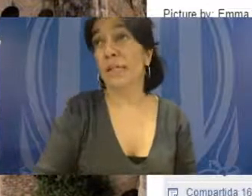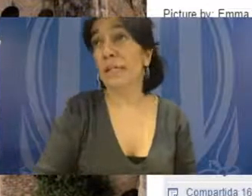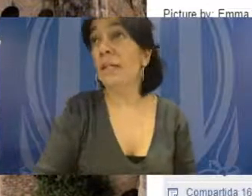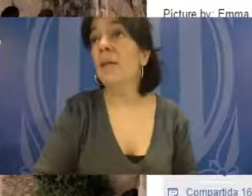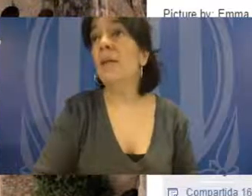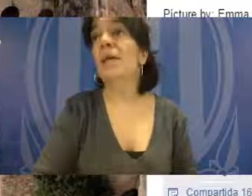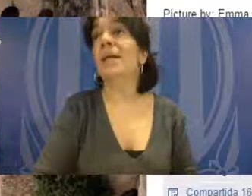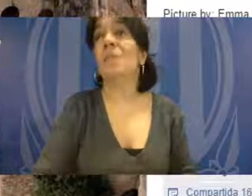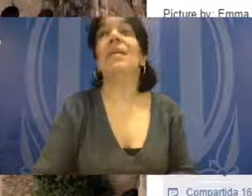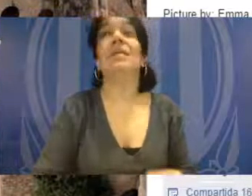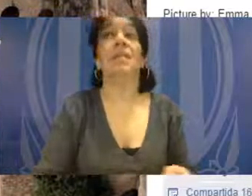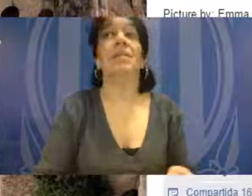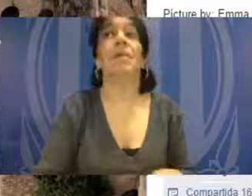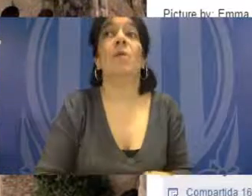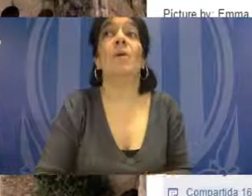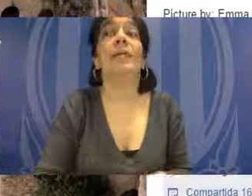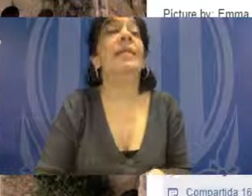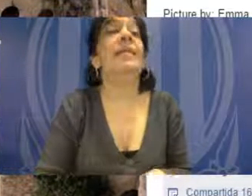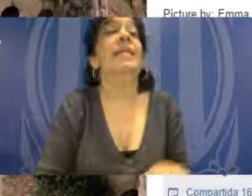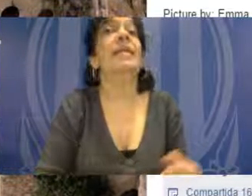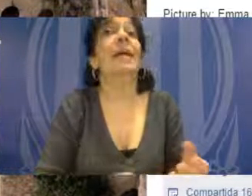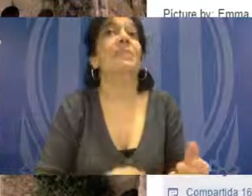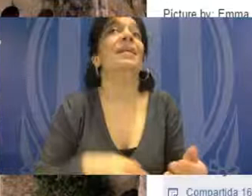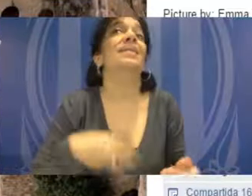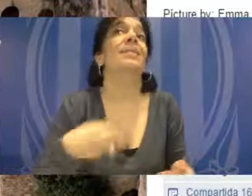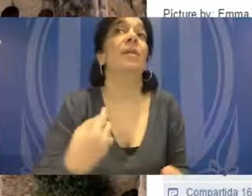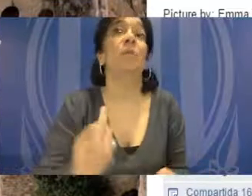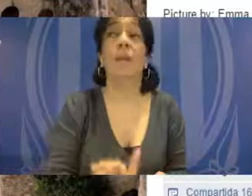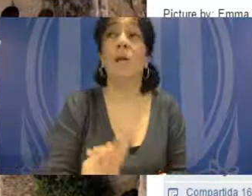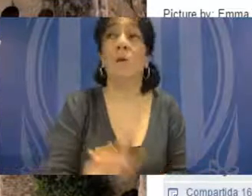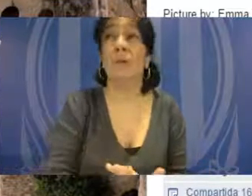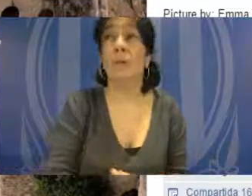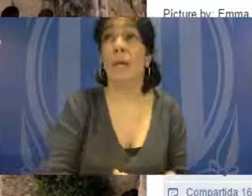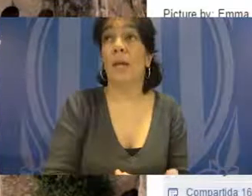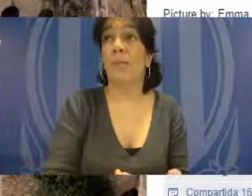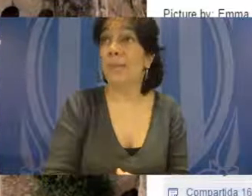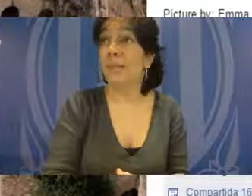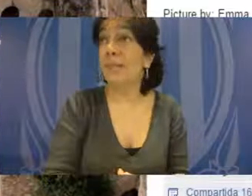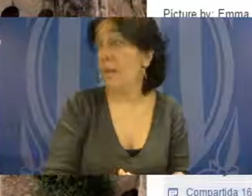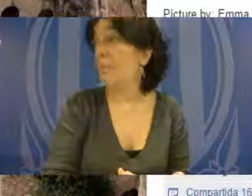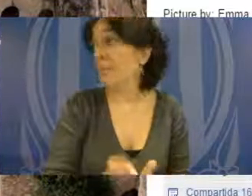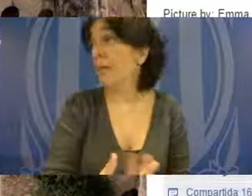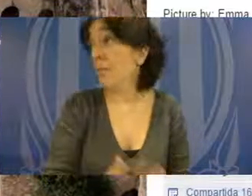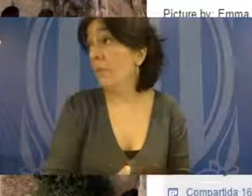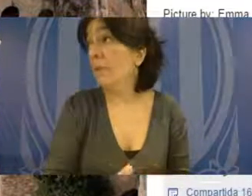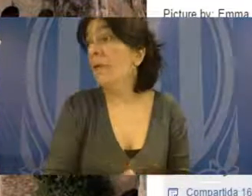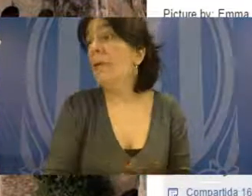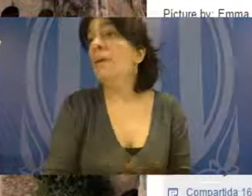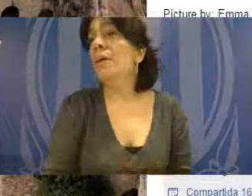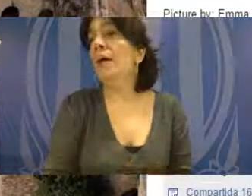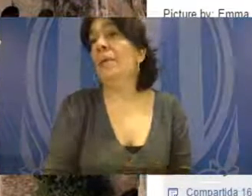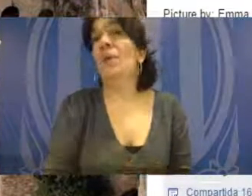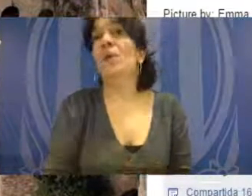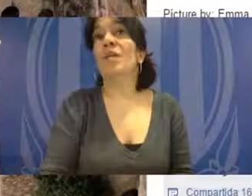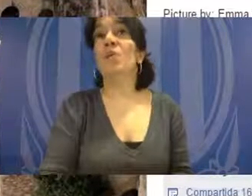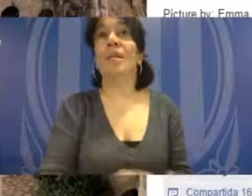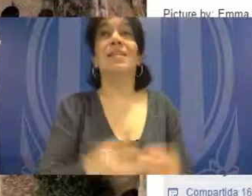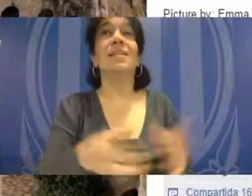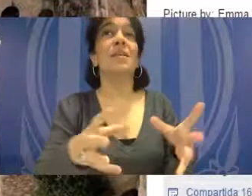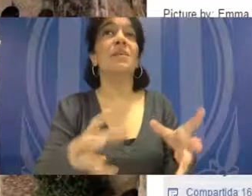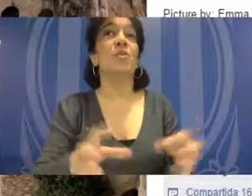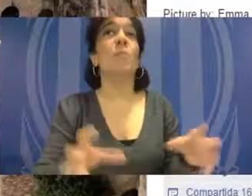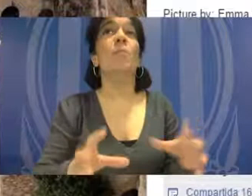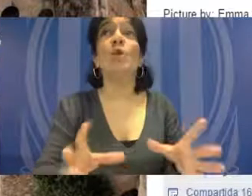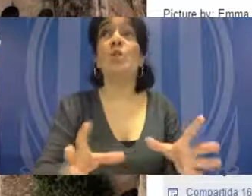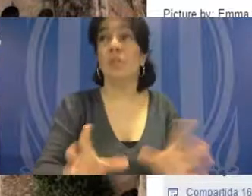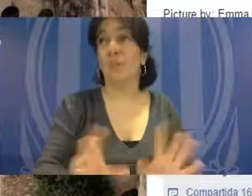d'aquest estil i realment la gent estava contenta i deien que havien arribat a doblar el número de visites a la pàgina web. Amb la qual cosa nosaltres li